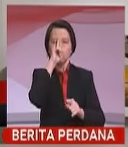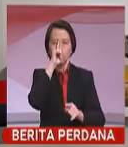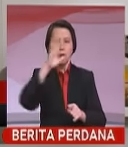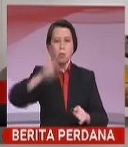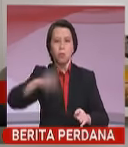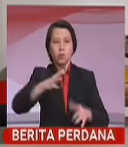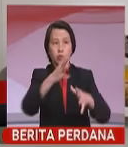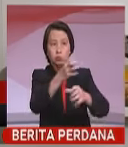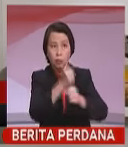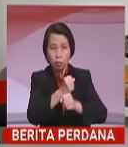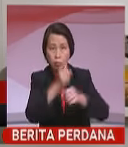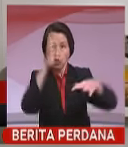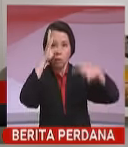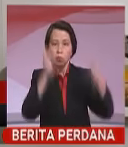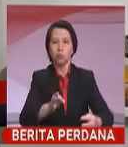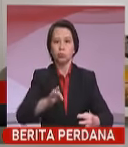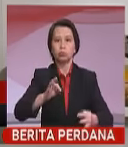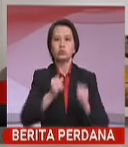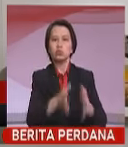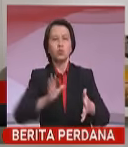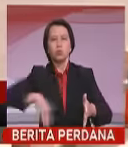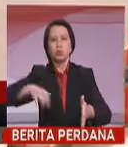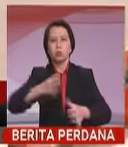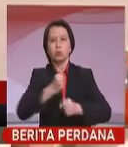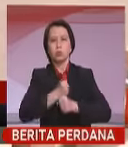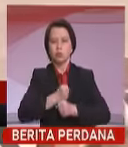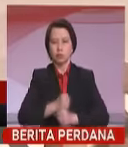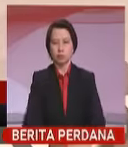masih belum dapat keputusan.